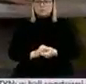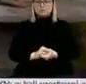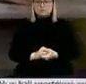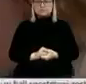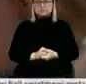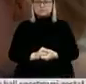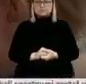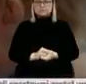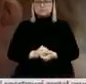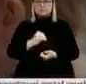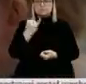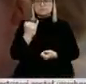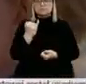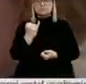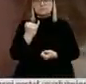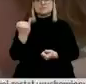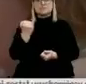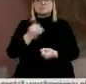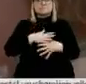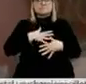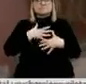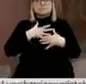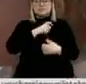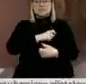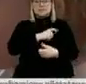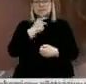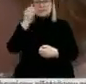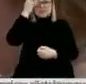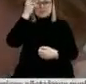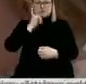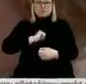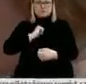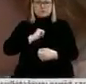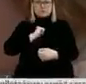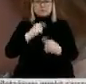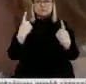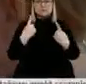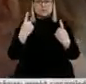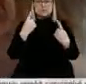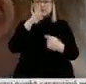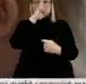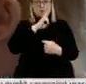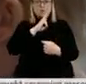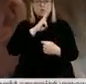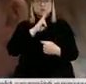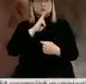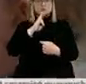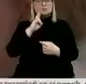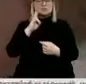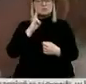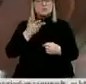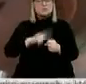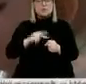Dzieci zawsze bardzo poruszają serca, a nie wyobrażam sobie sytuacji rodziców, rodziny, która musi